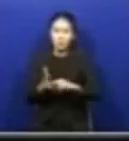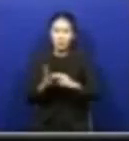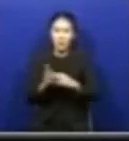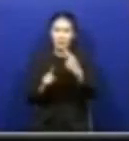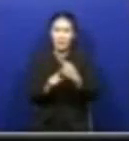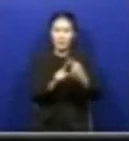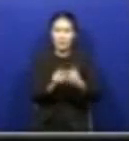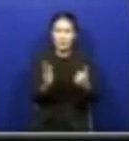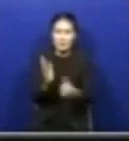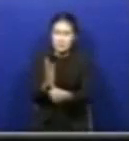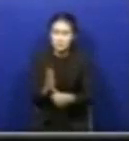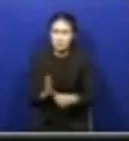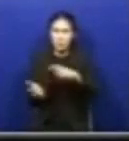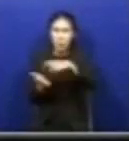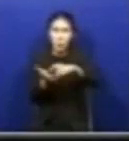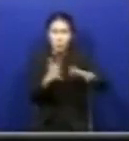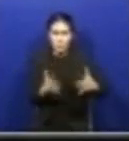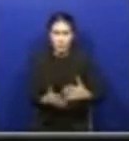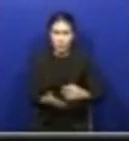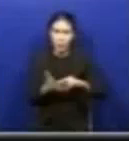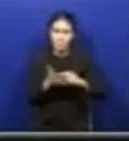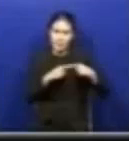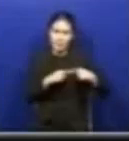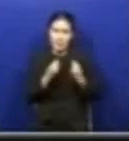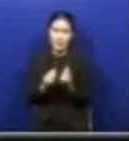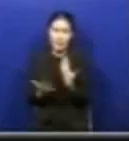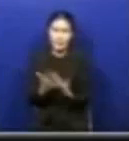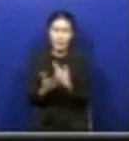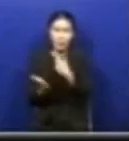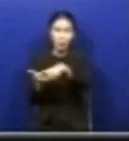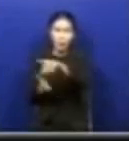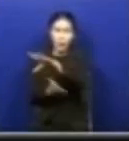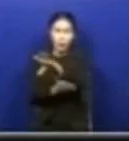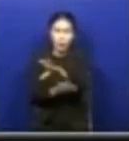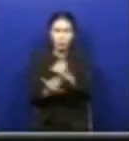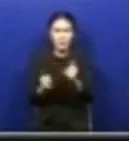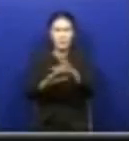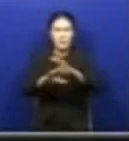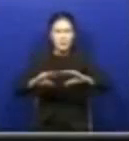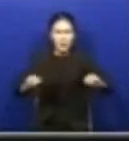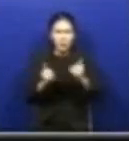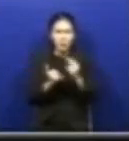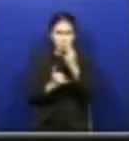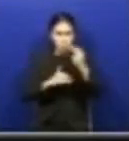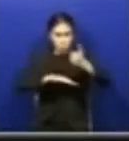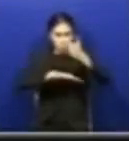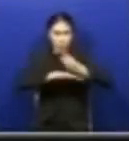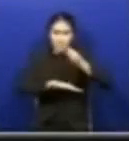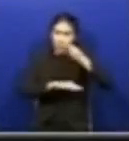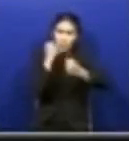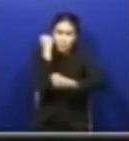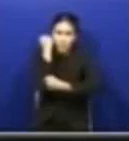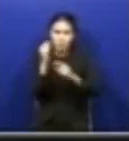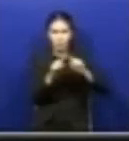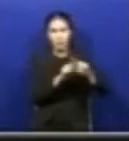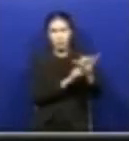ค่ารางวัลเดือนละร้อยก็ยังไม่เห็นวี่แววนี่ยังไม่พูดถึงกำนันผู้ใหญ่บ้านนะครับ